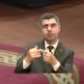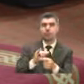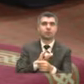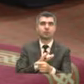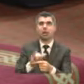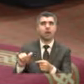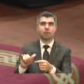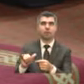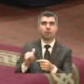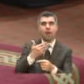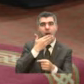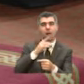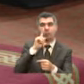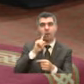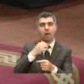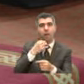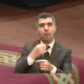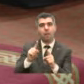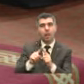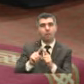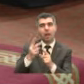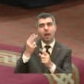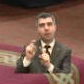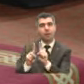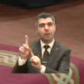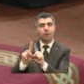الدستوري الذي هو الحمد لله من المكتسبات التي